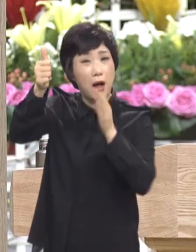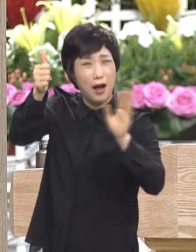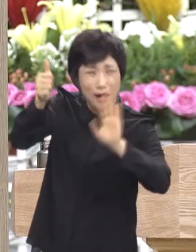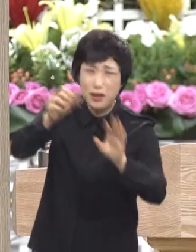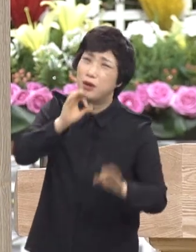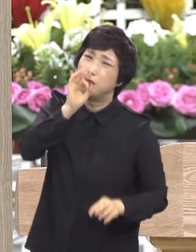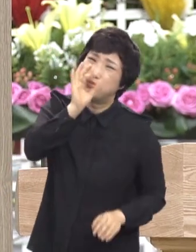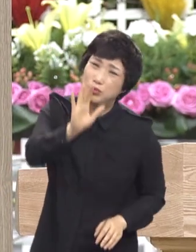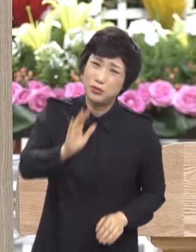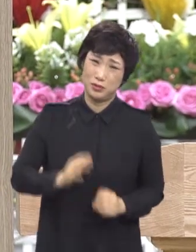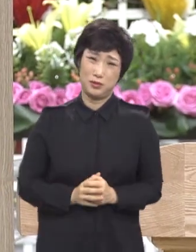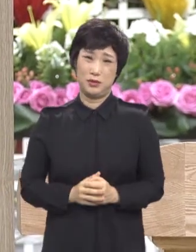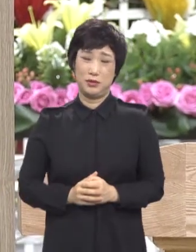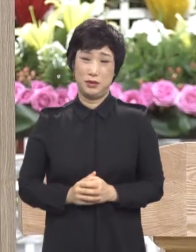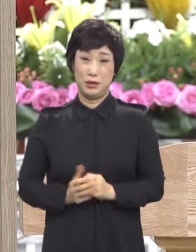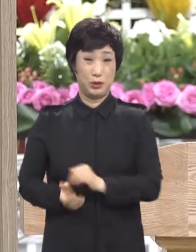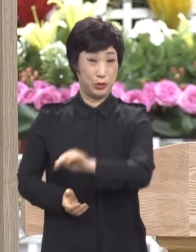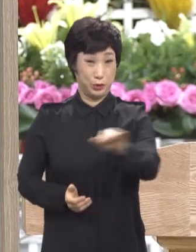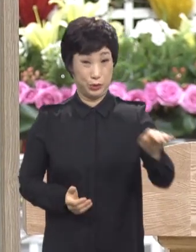우리는